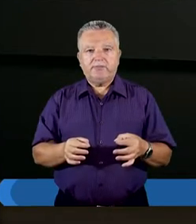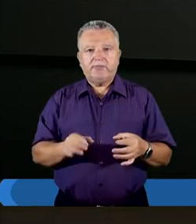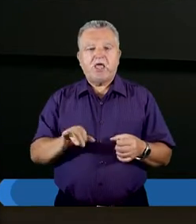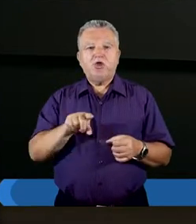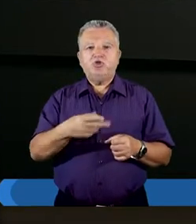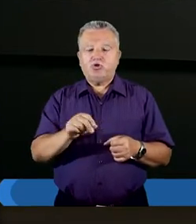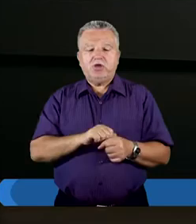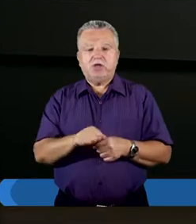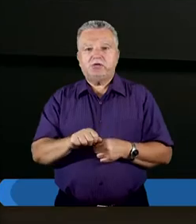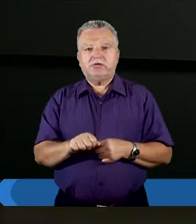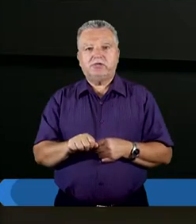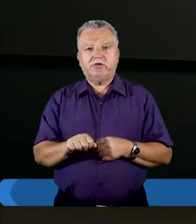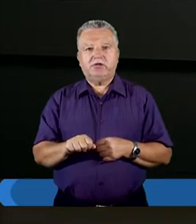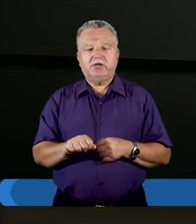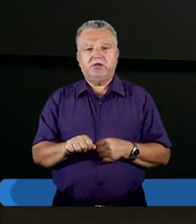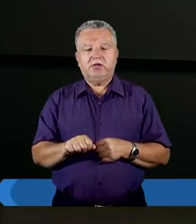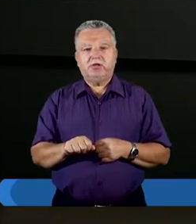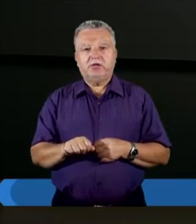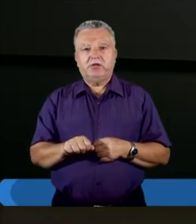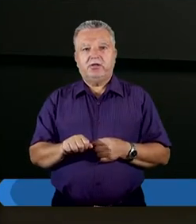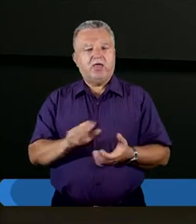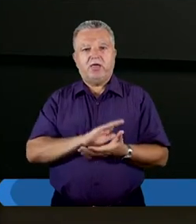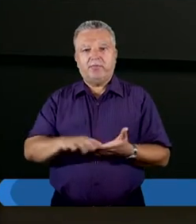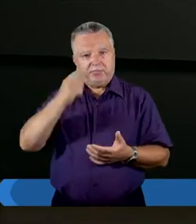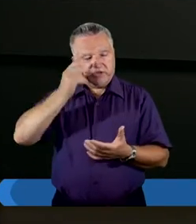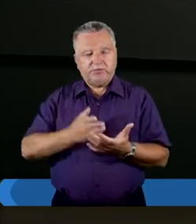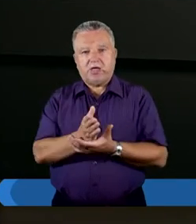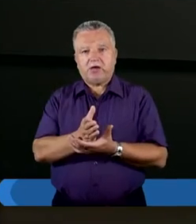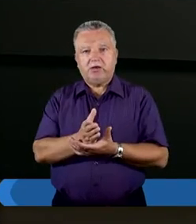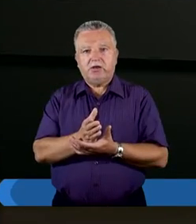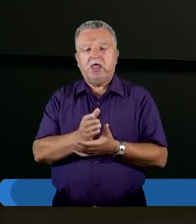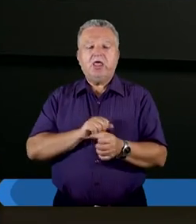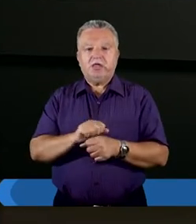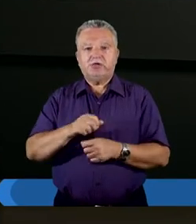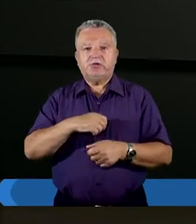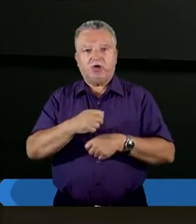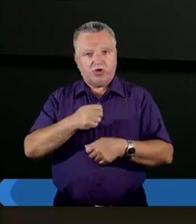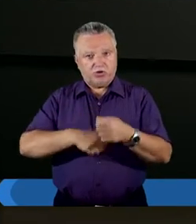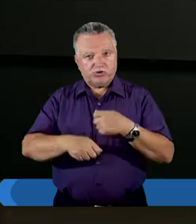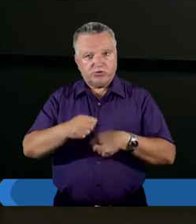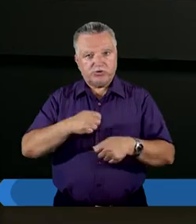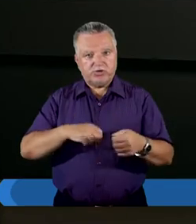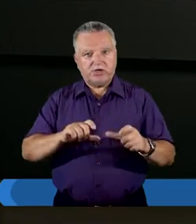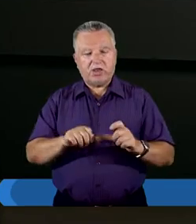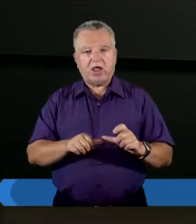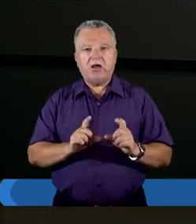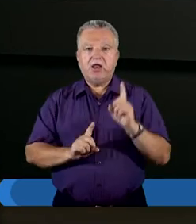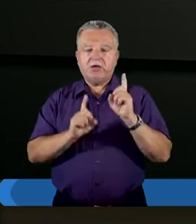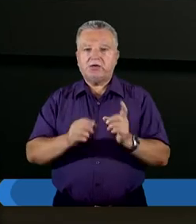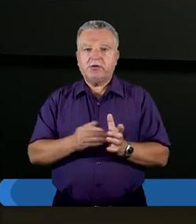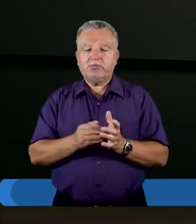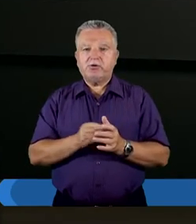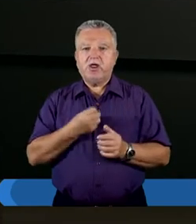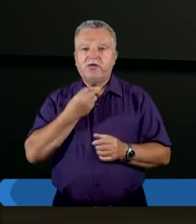I to nie jest naiwność, to jest wiara, że jest jakieś rozwiązanie, ale trzeba czasami wiele cierpliwości,